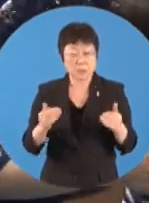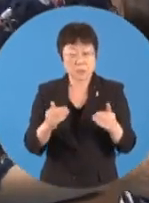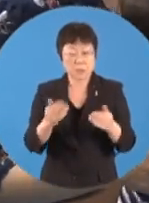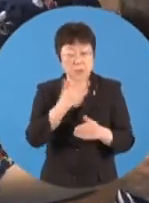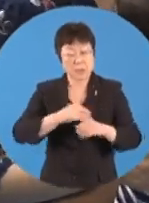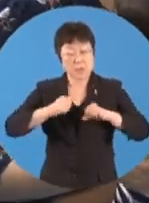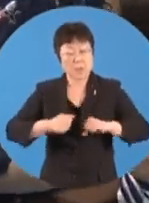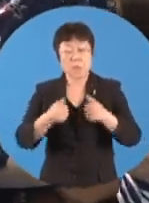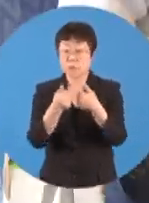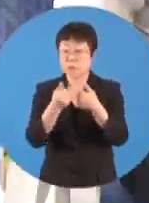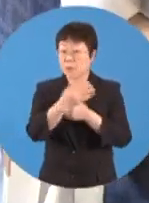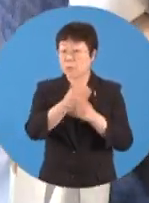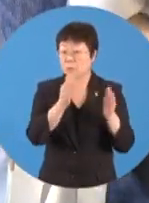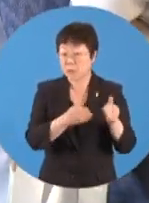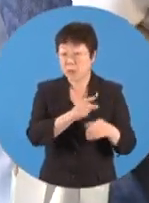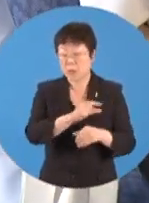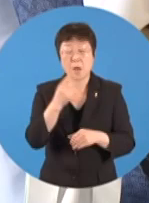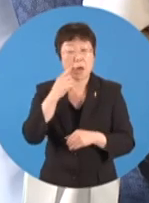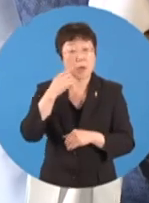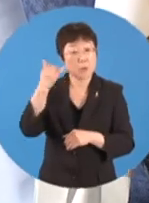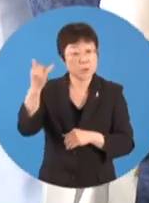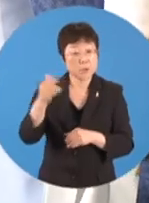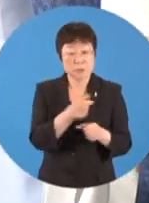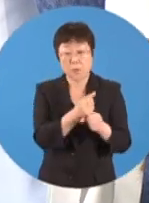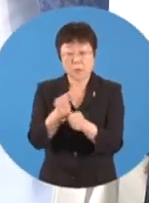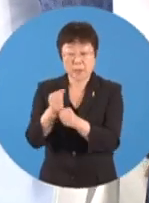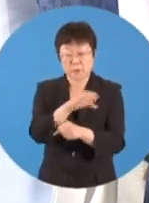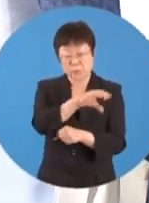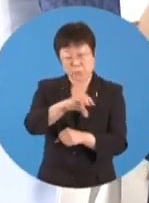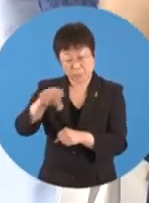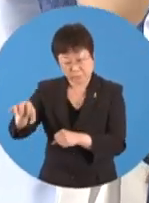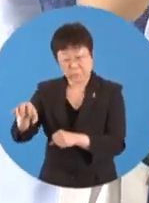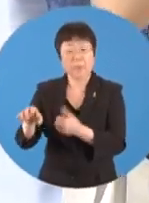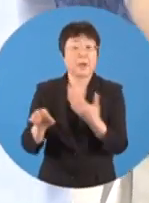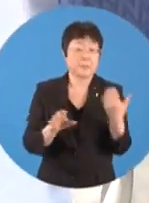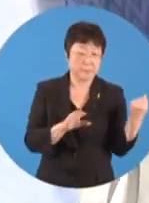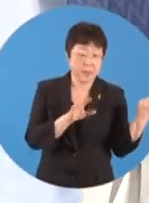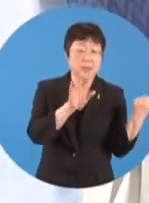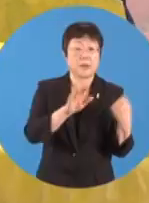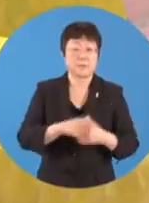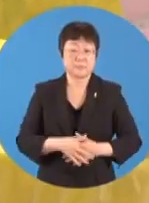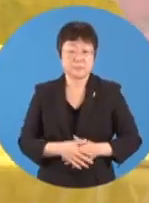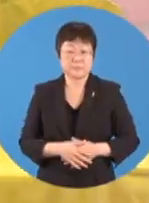相談コーナーなど、パパママを応援するブースがいっぱい。